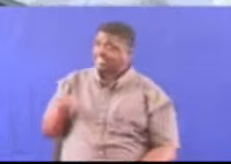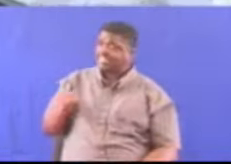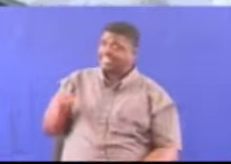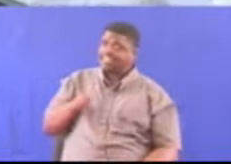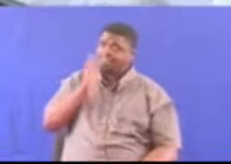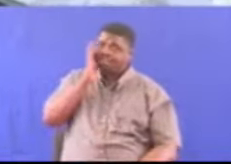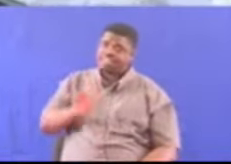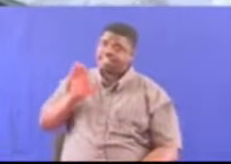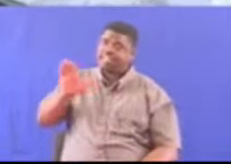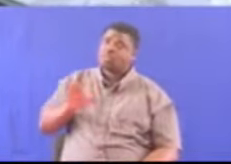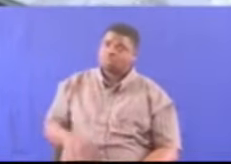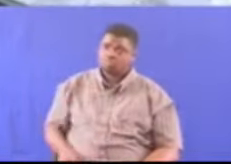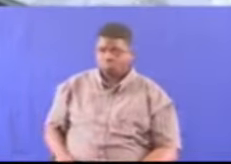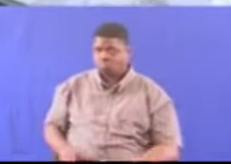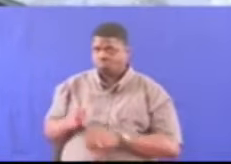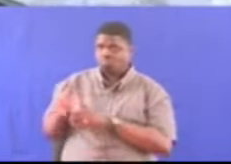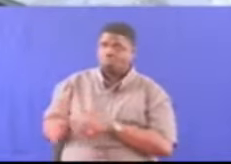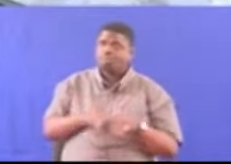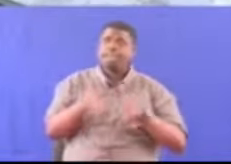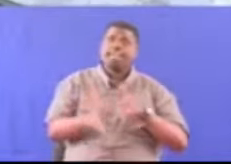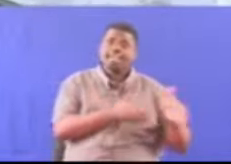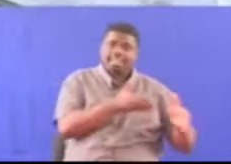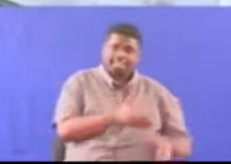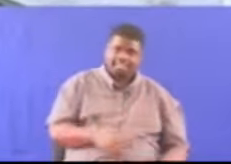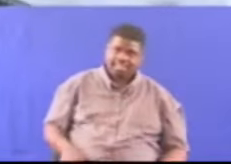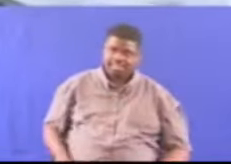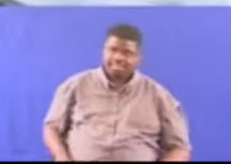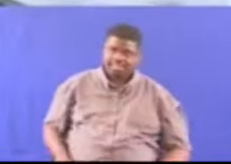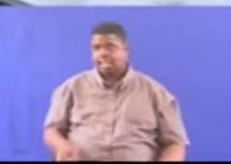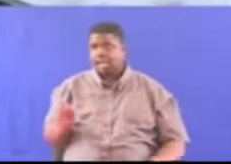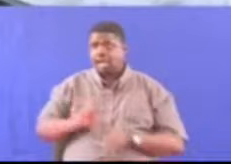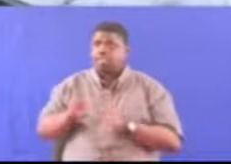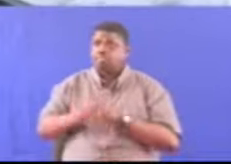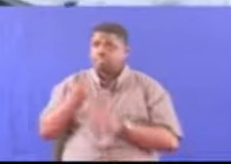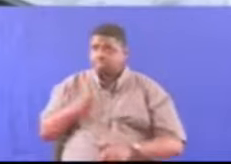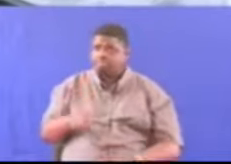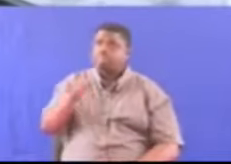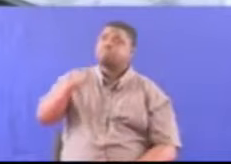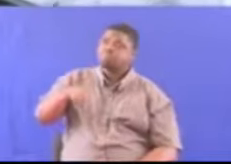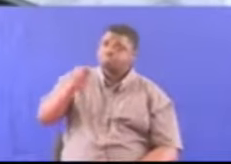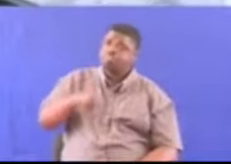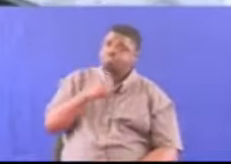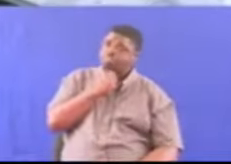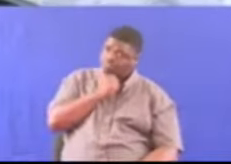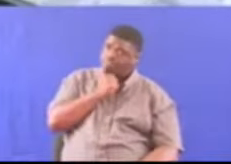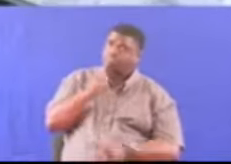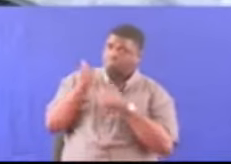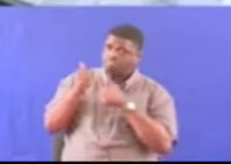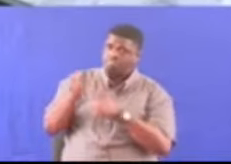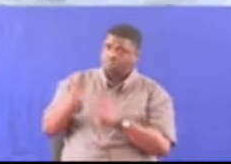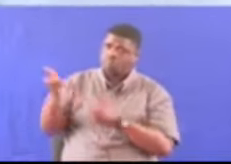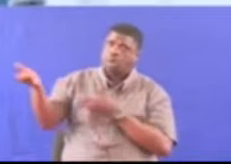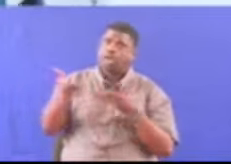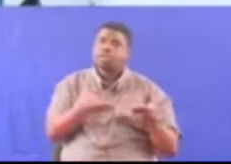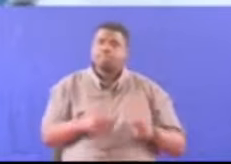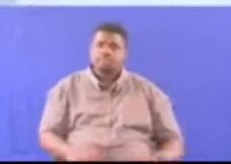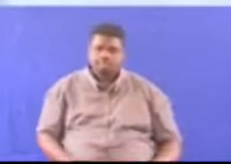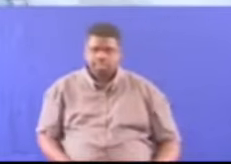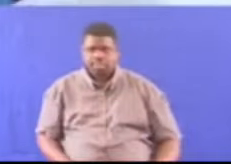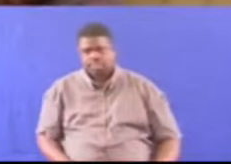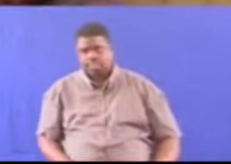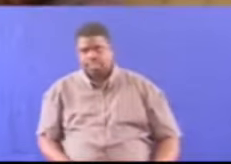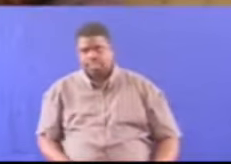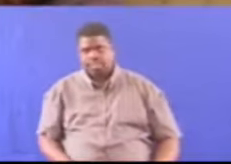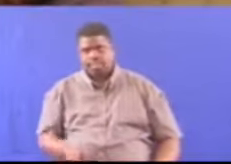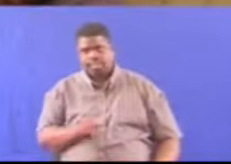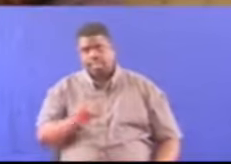wako wameandaa wimbo. Na katibu alipofika akasema na ala, basi naomba niwakaribishe kiongozi wa kwaya, ninazo dakika